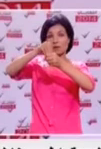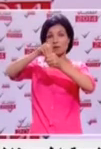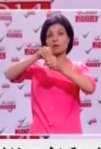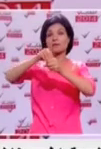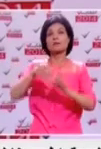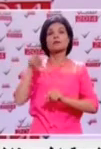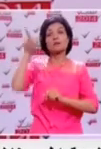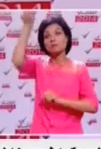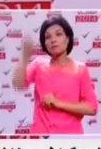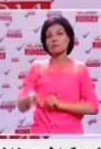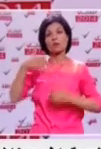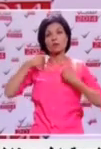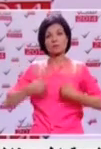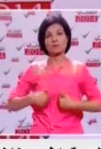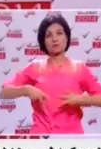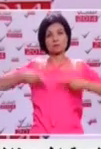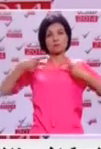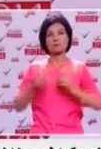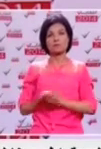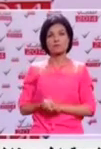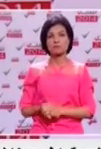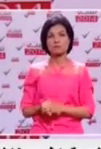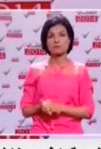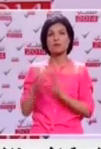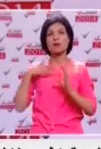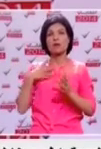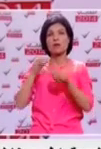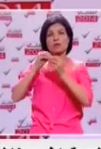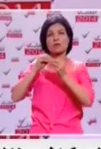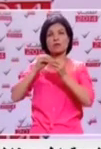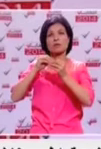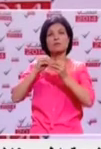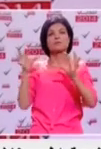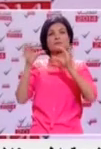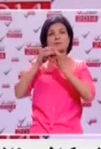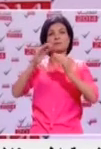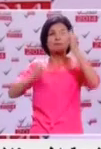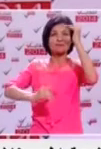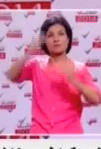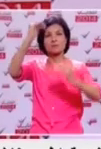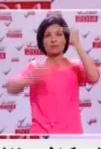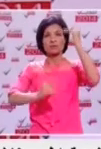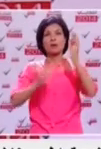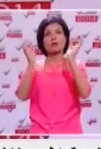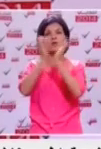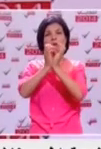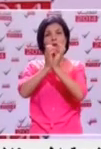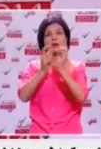على المواطن، وتحت وقع الفوارق الاجتماعية